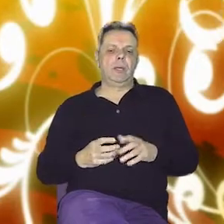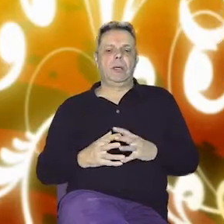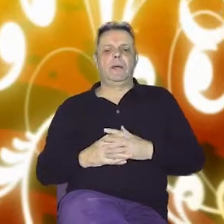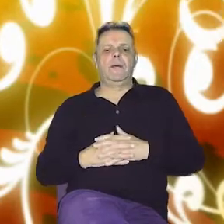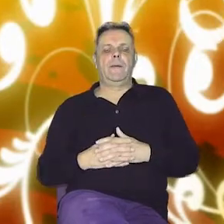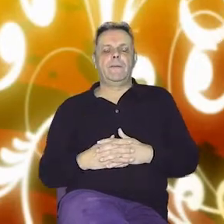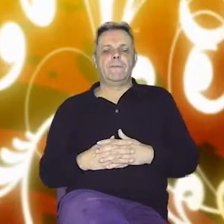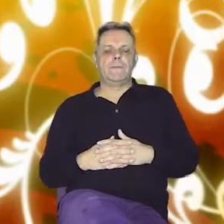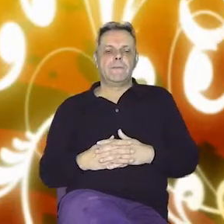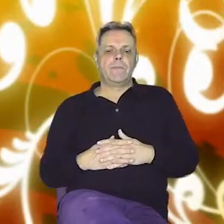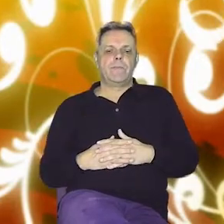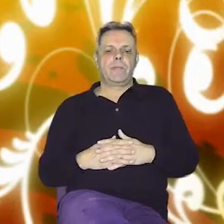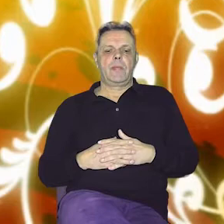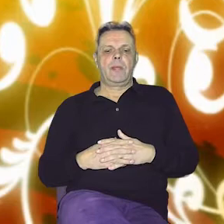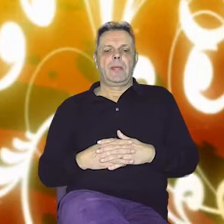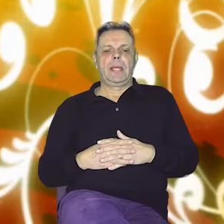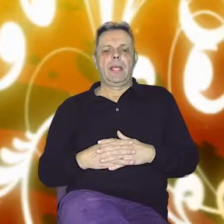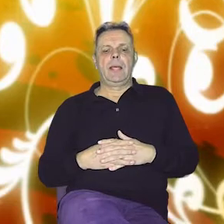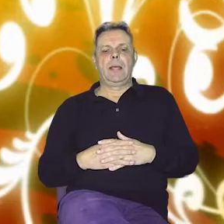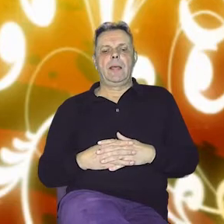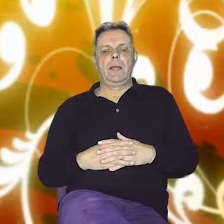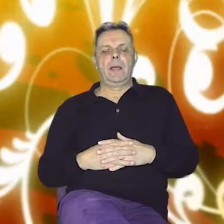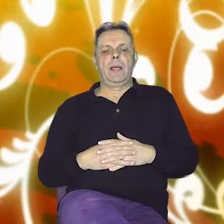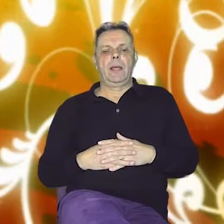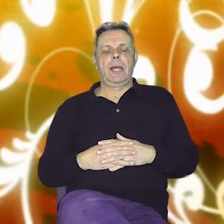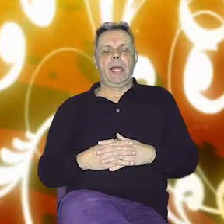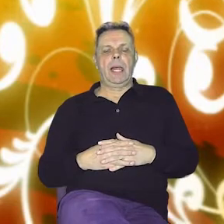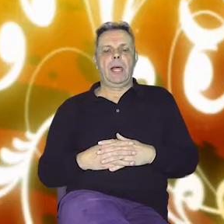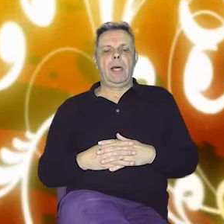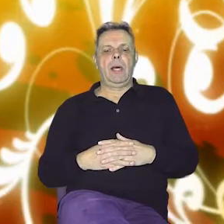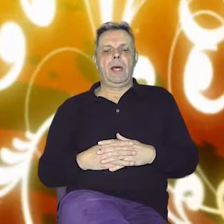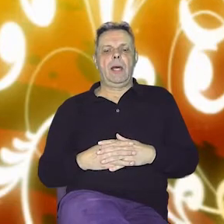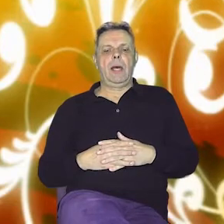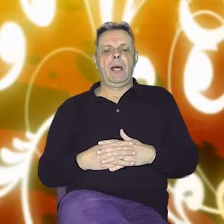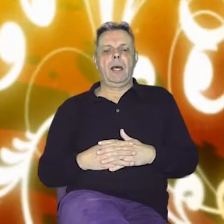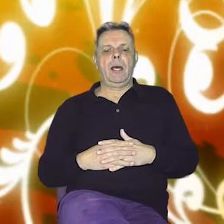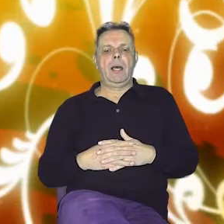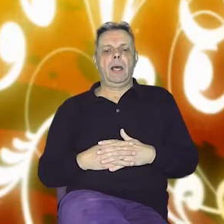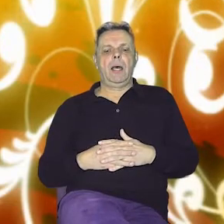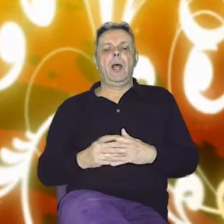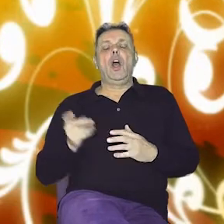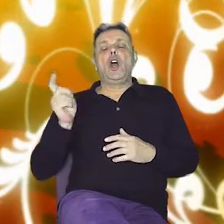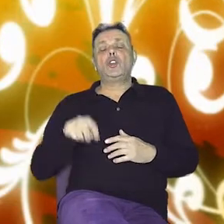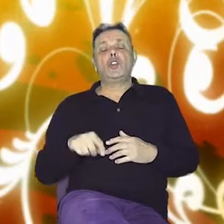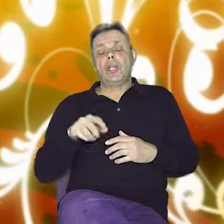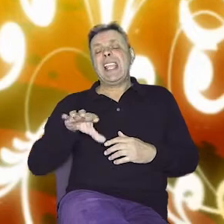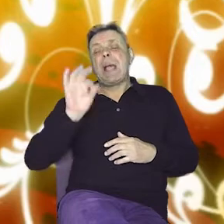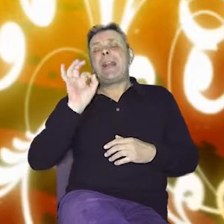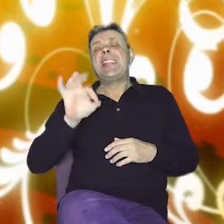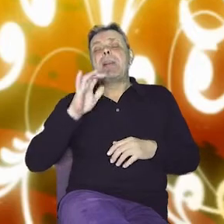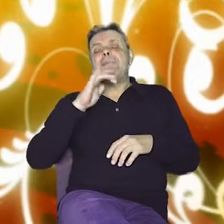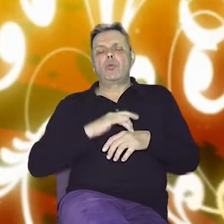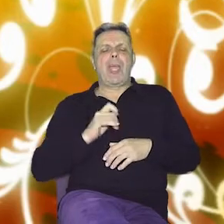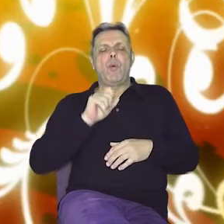ona retinopatija. I izgube je povremeno vid. Eto, ali sad se baš ste došli na pravu temu.